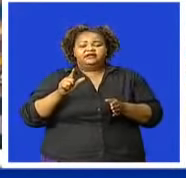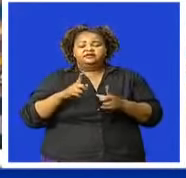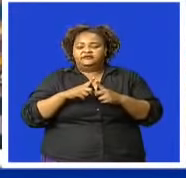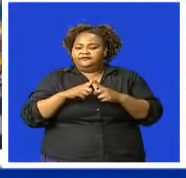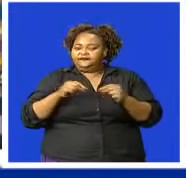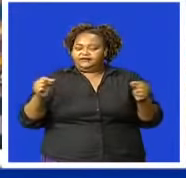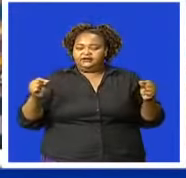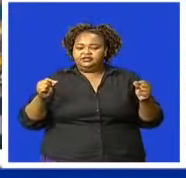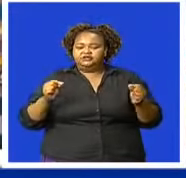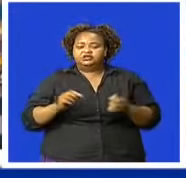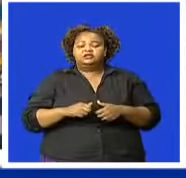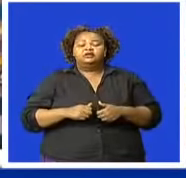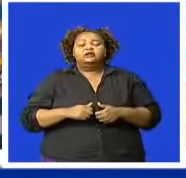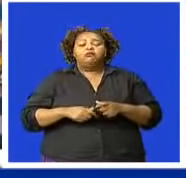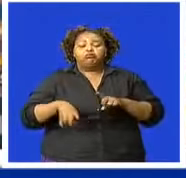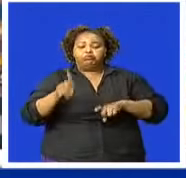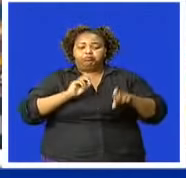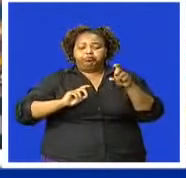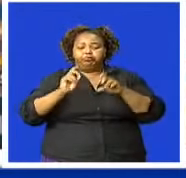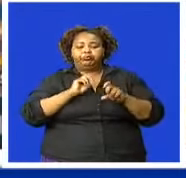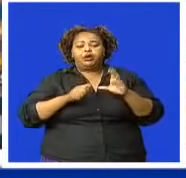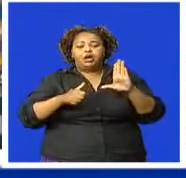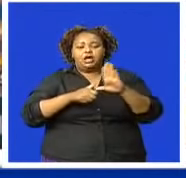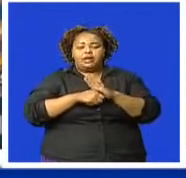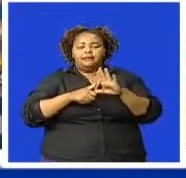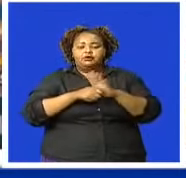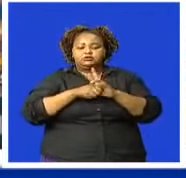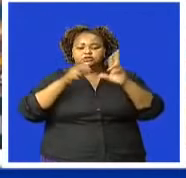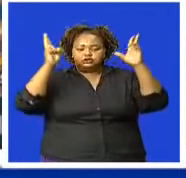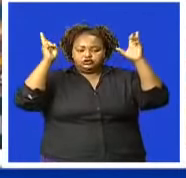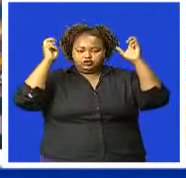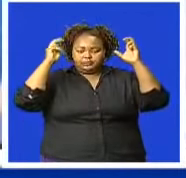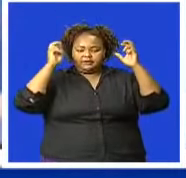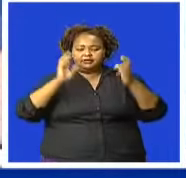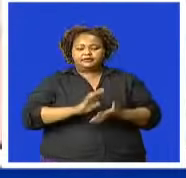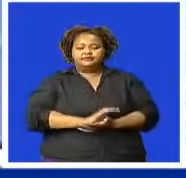siphinde sibuke nathi bethamba phambili lomuhla.